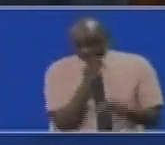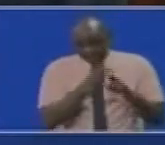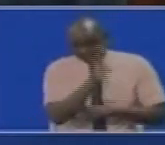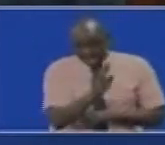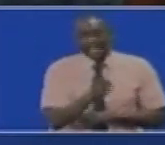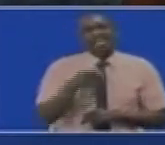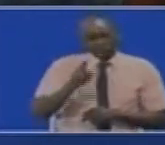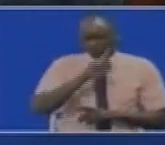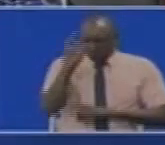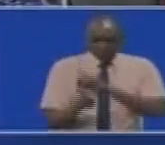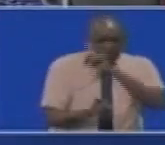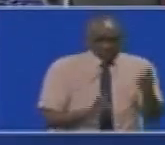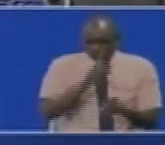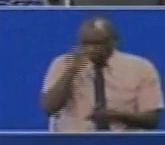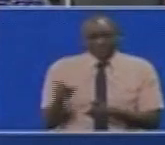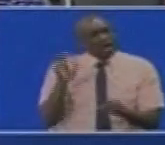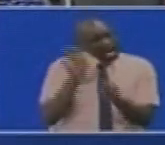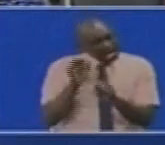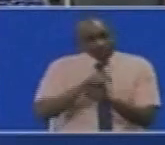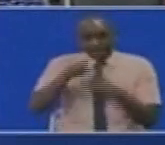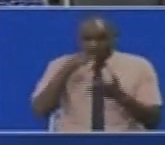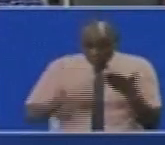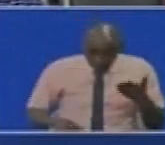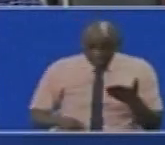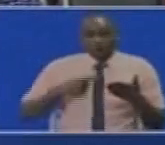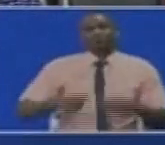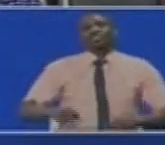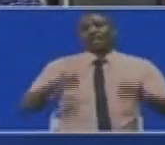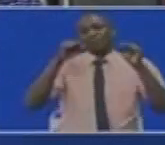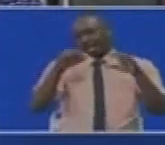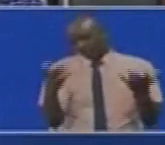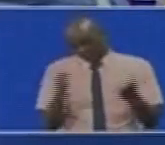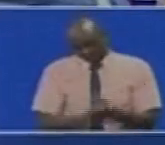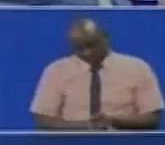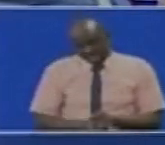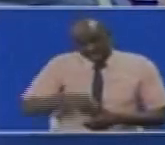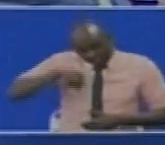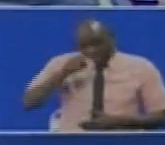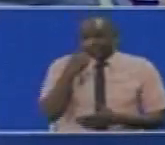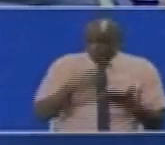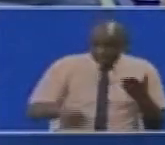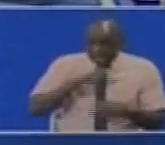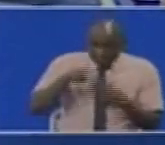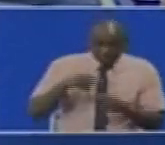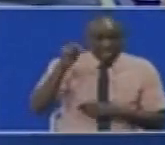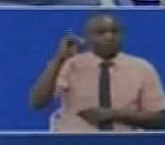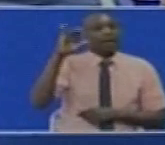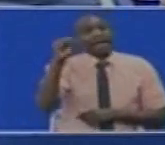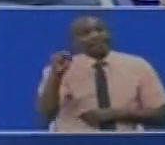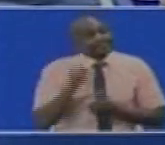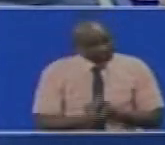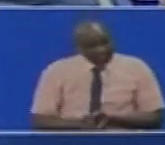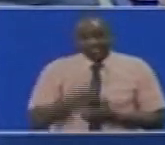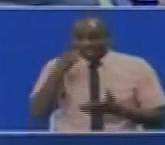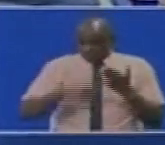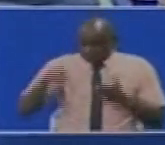na maswali jumba la kaunti kuhusiana na wadhifa wa mwenyekiti wa IEBC. Akadadisiwa kuhusu sakata ya NYS na madai